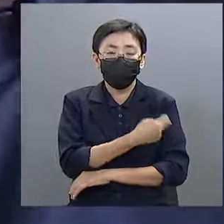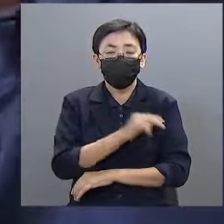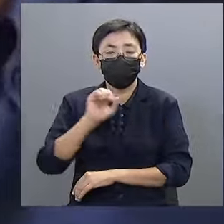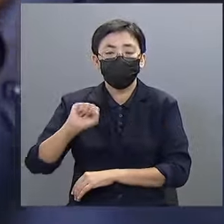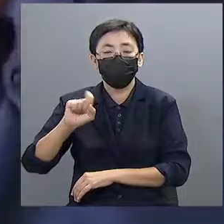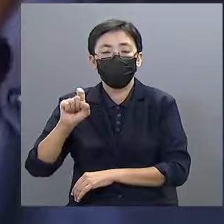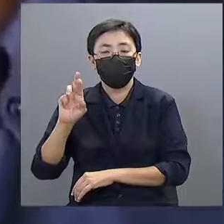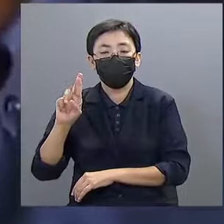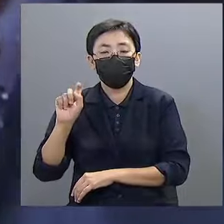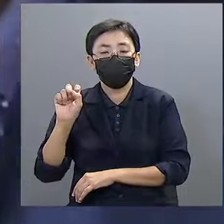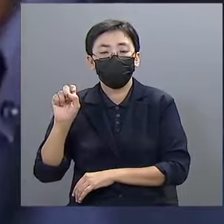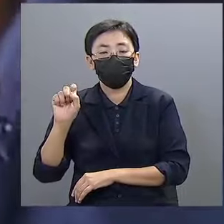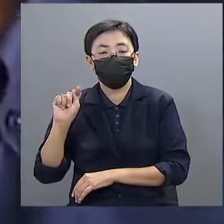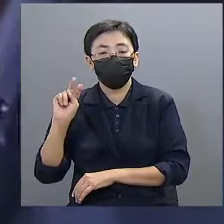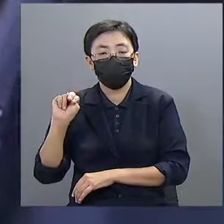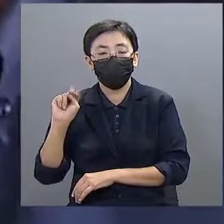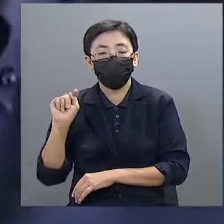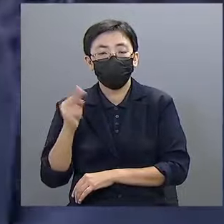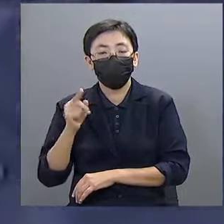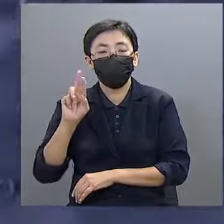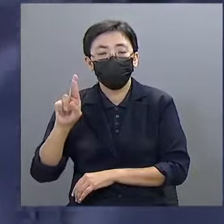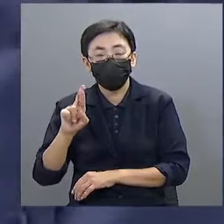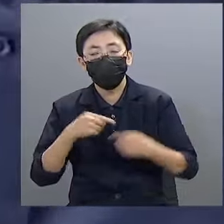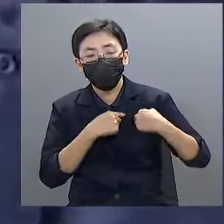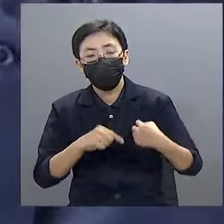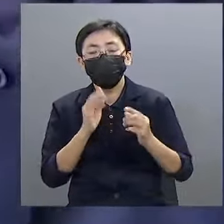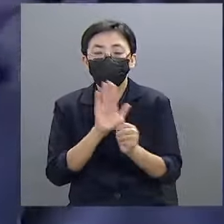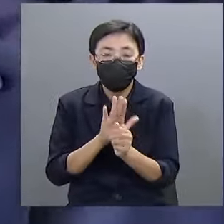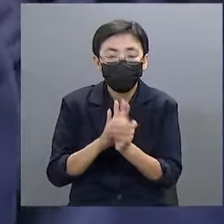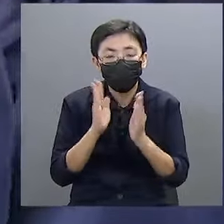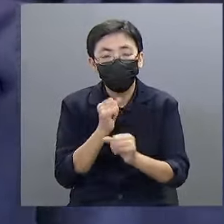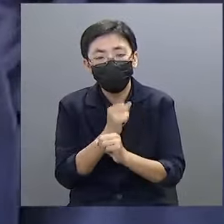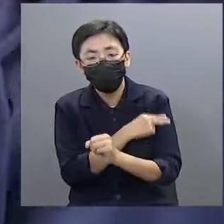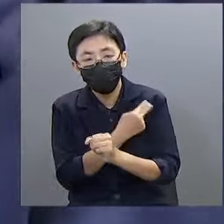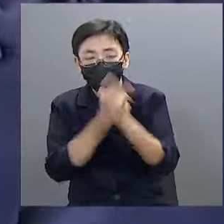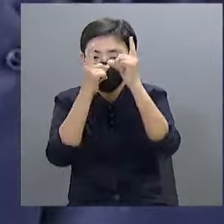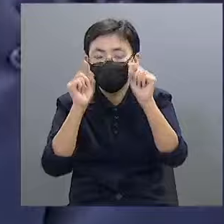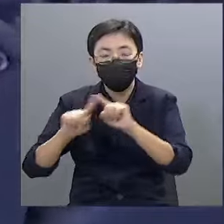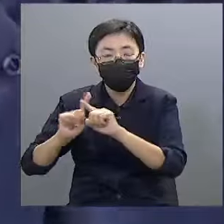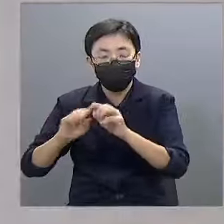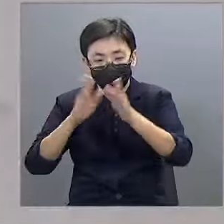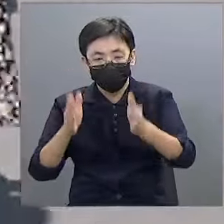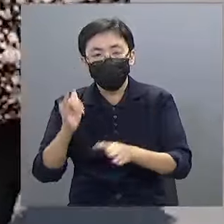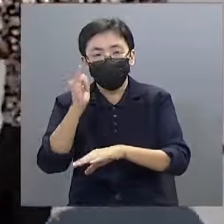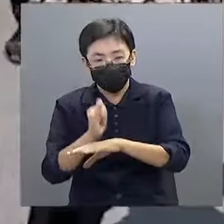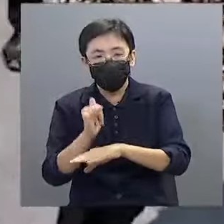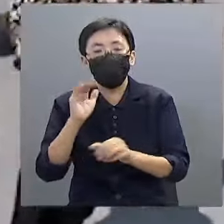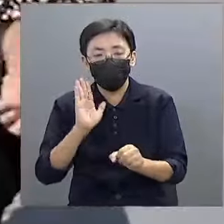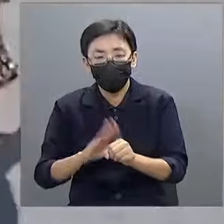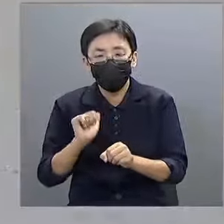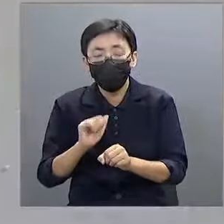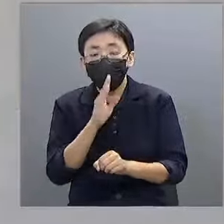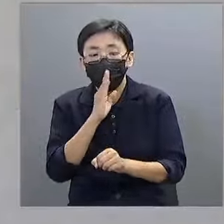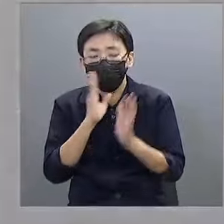ไปให้กำลังใจเจ้าหน้าที่ก็พบว่าตอนนี้เตียงยังเพียงพอยังรับมือได้แต่ถ้ามีผู้ป่วยเพิ่มขึ้นก็จะขยาย